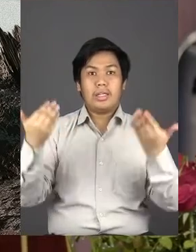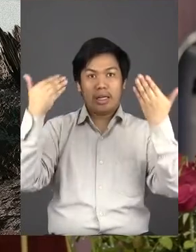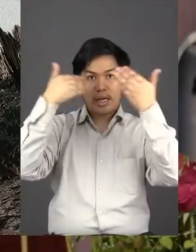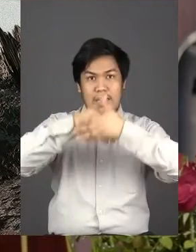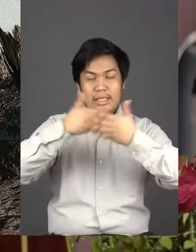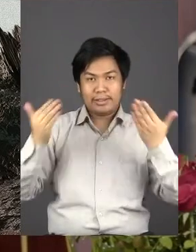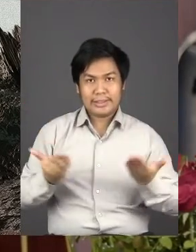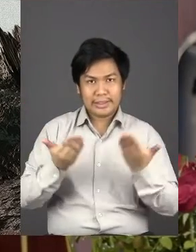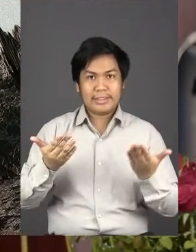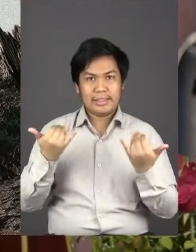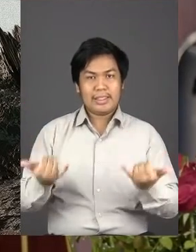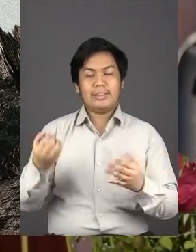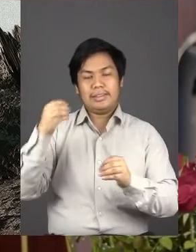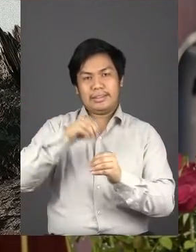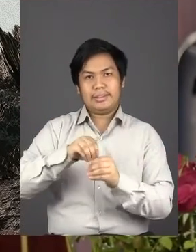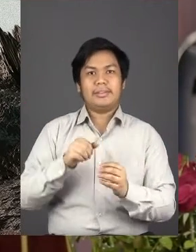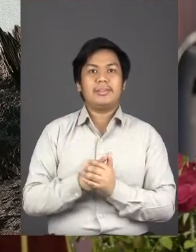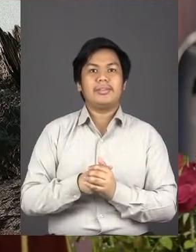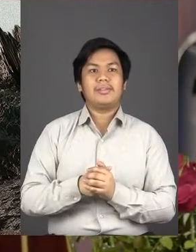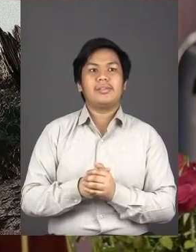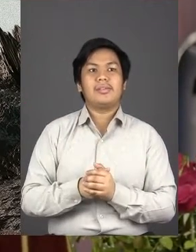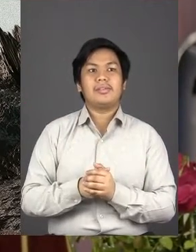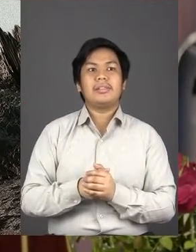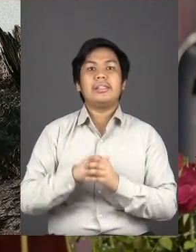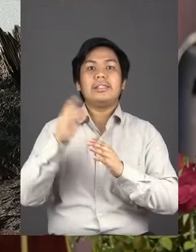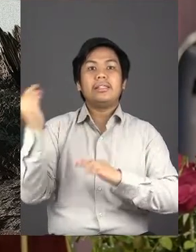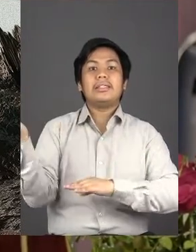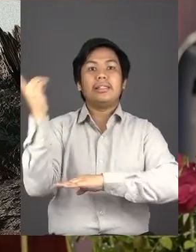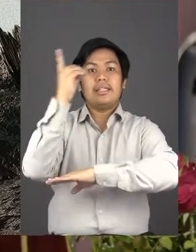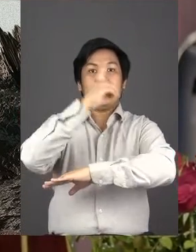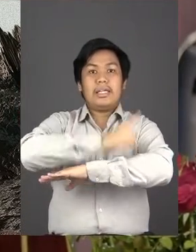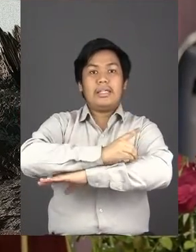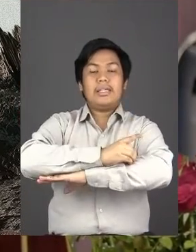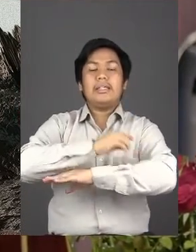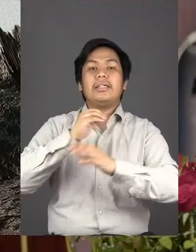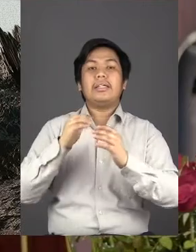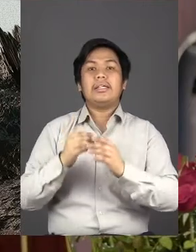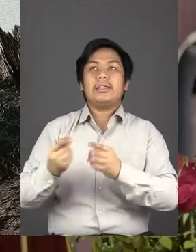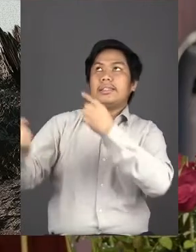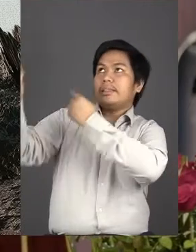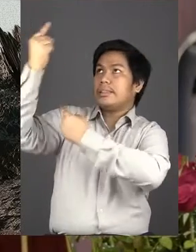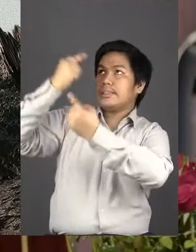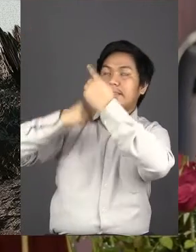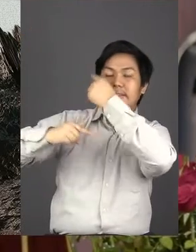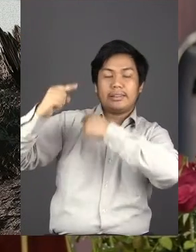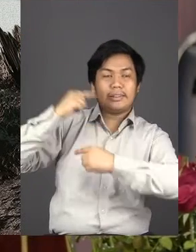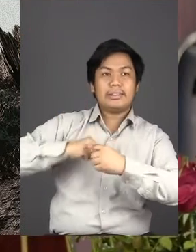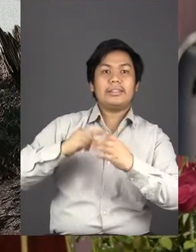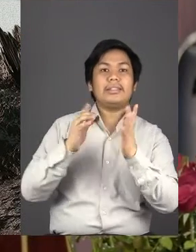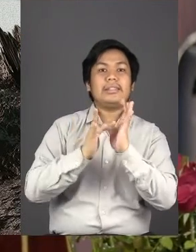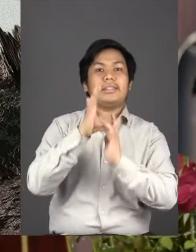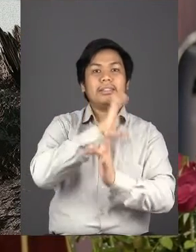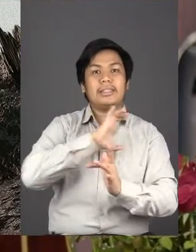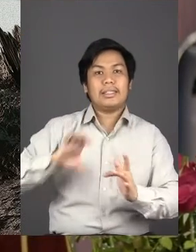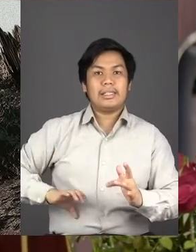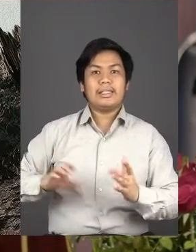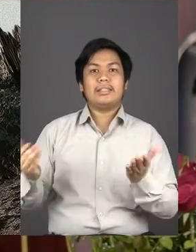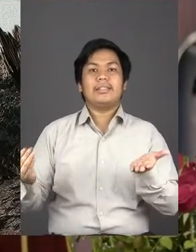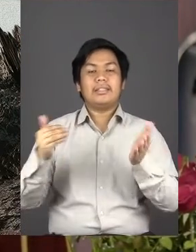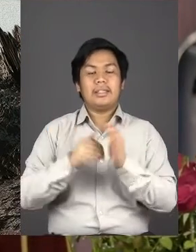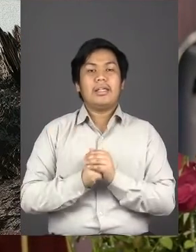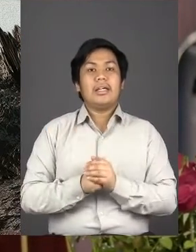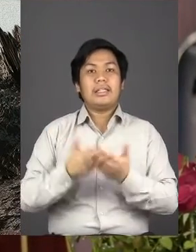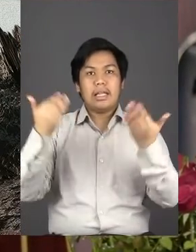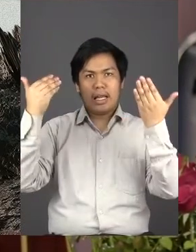saan tayo naroon. Yung simbolo po ng day ay ang pagbabalik ng liwanag ng Diyos sa mundo. The night is